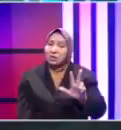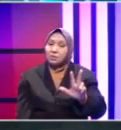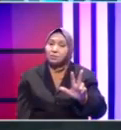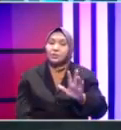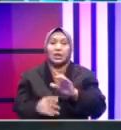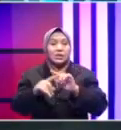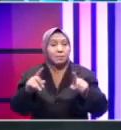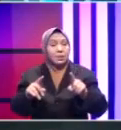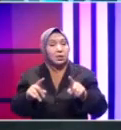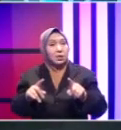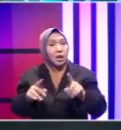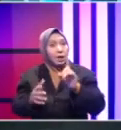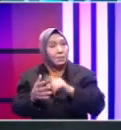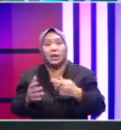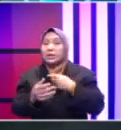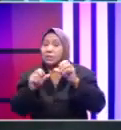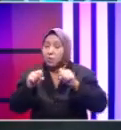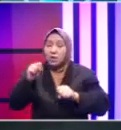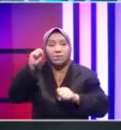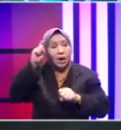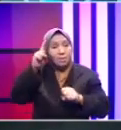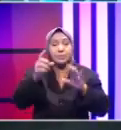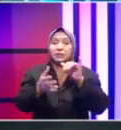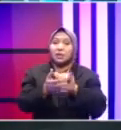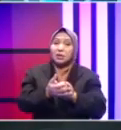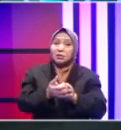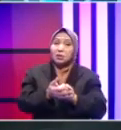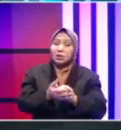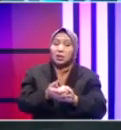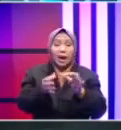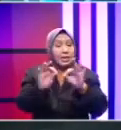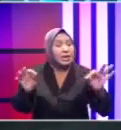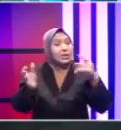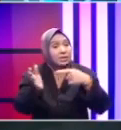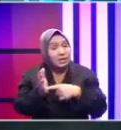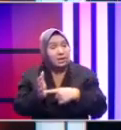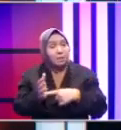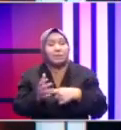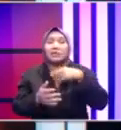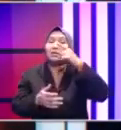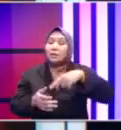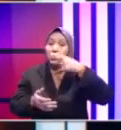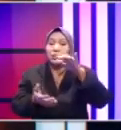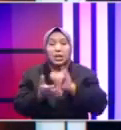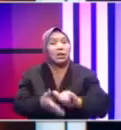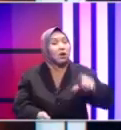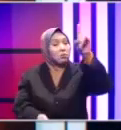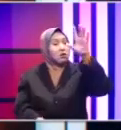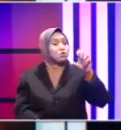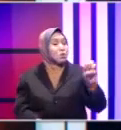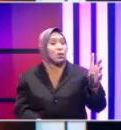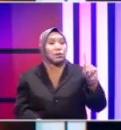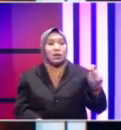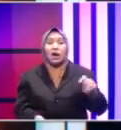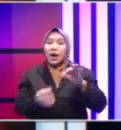tetapi pendek kata apa yang kita boleh paham bahwa ayat ini menyebut bahwa Allah subhanahuwata'ala